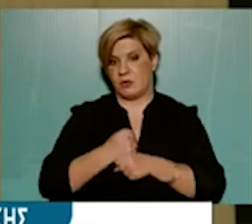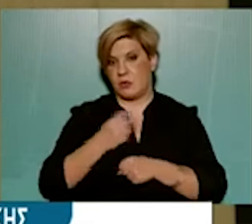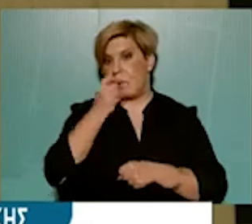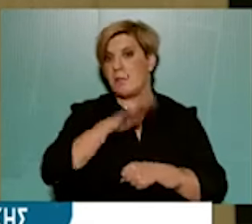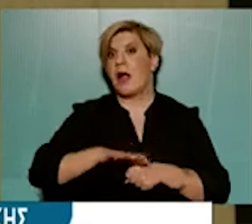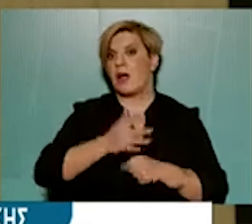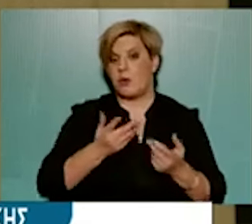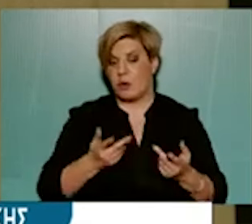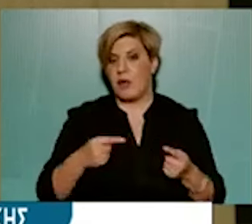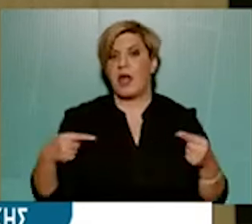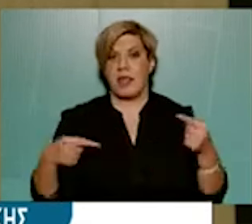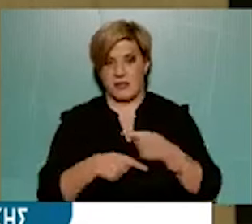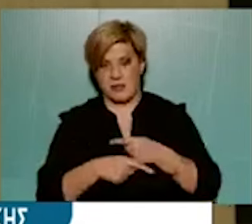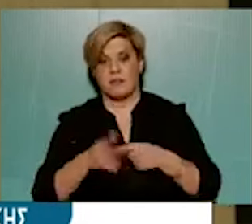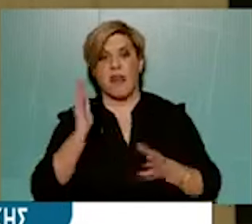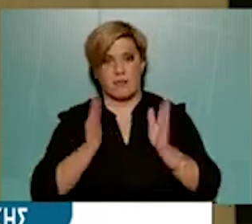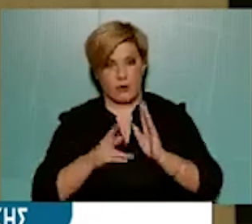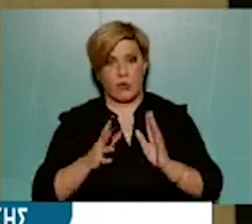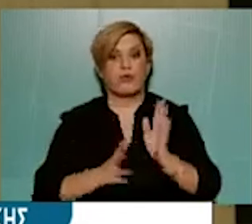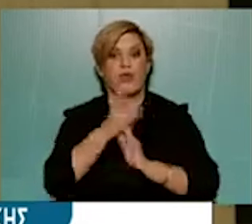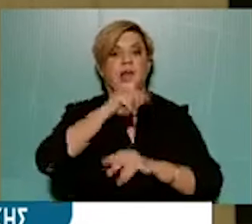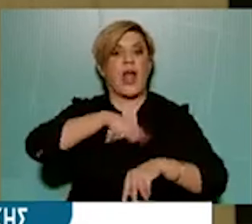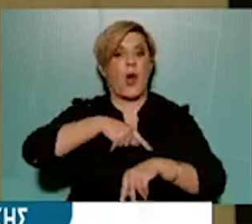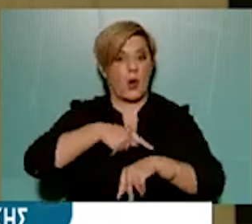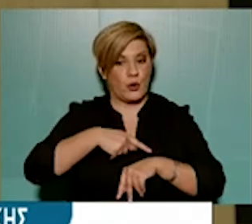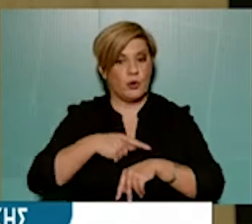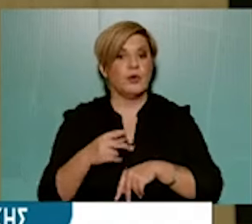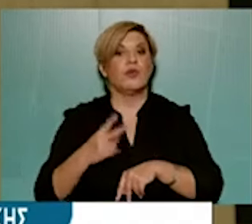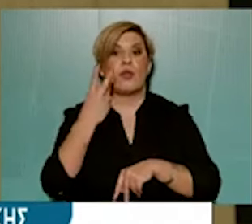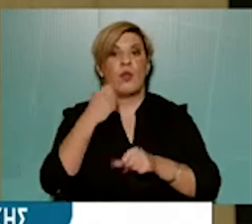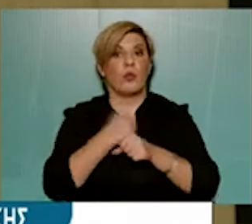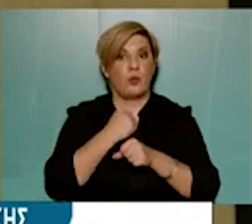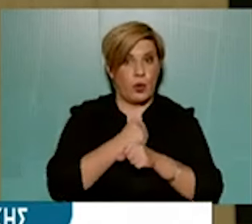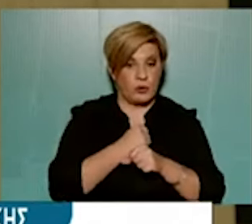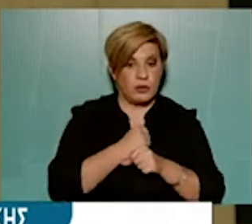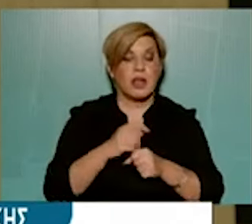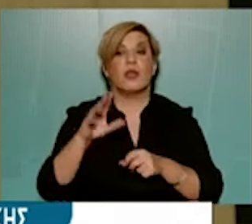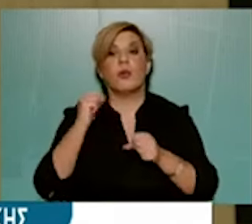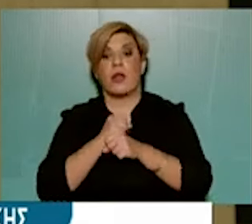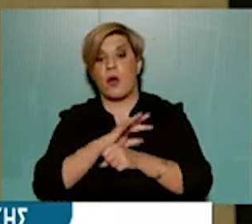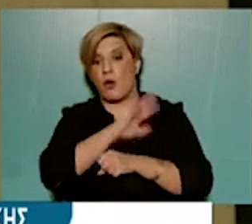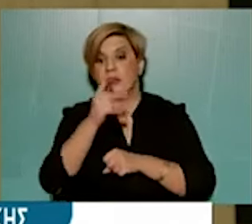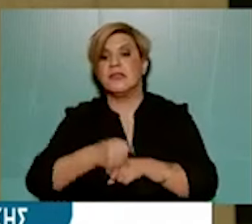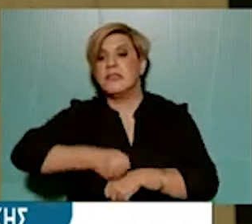πάρκο, σε αντίθεση με τη σημερινή βαρβαρότητα των 12 ώρων, των 2 δουλειών και